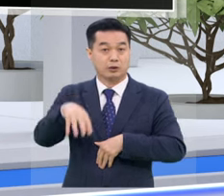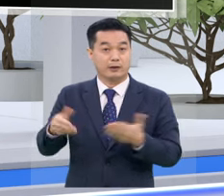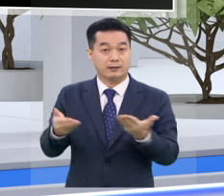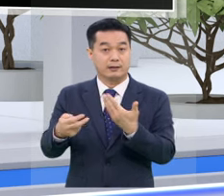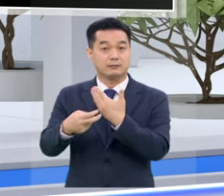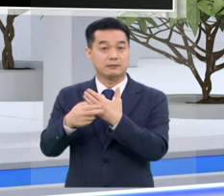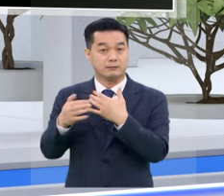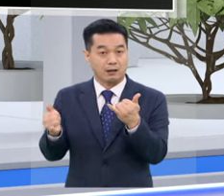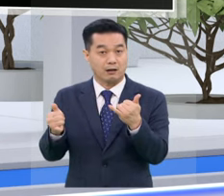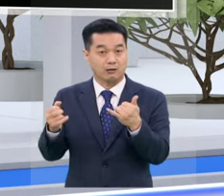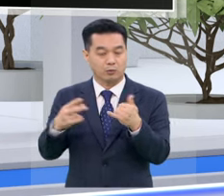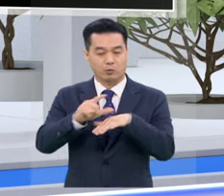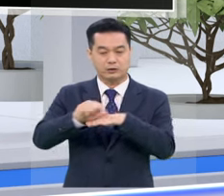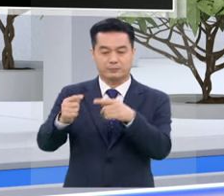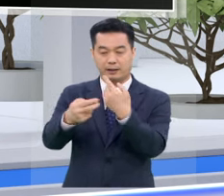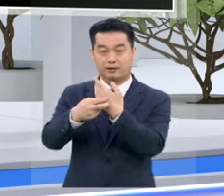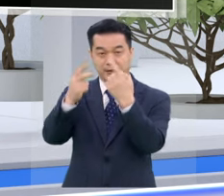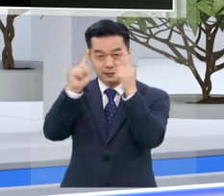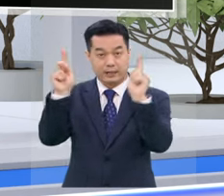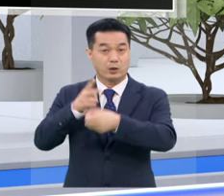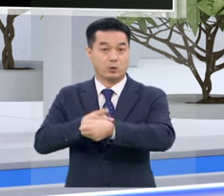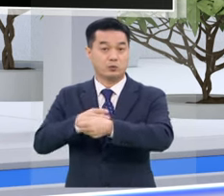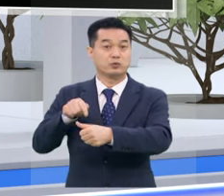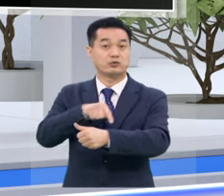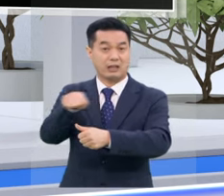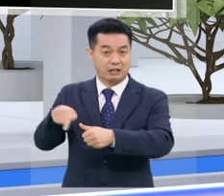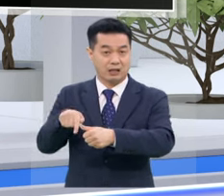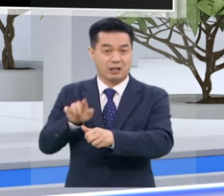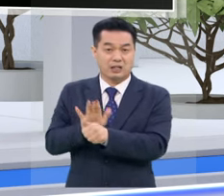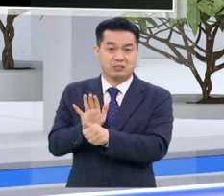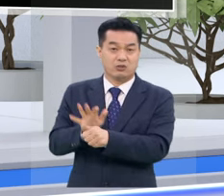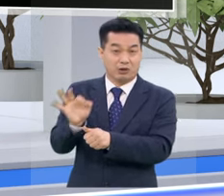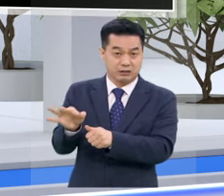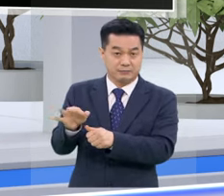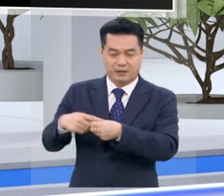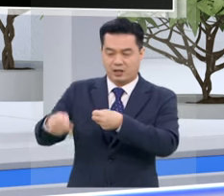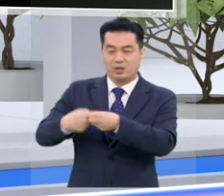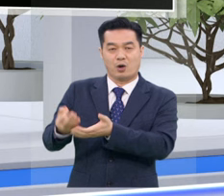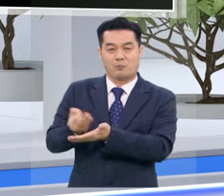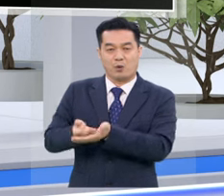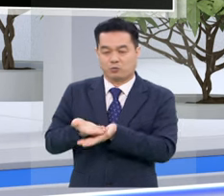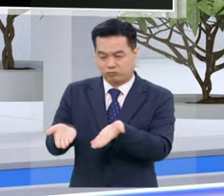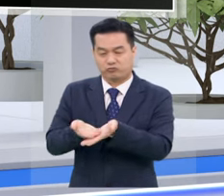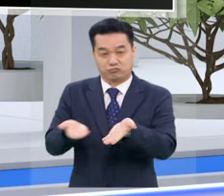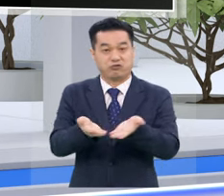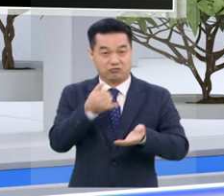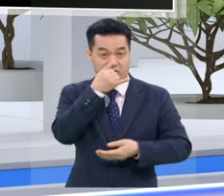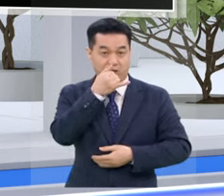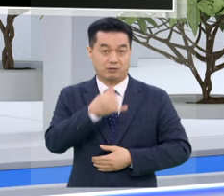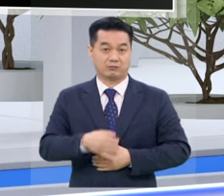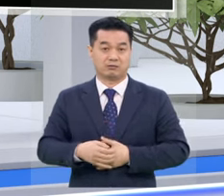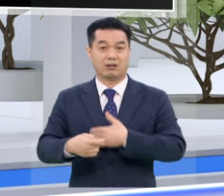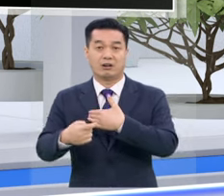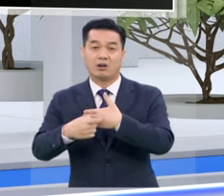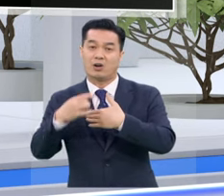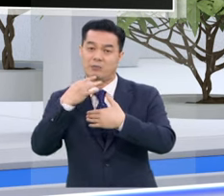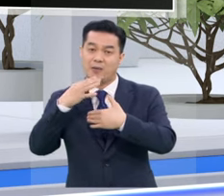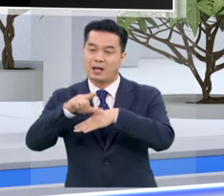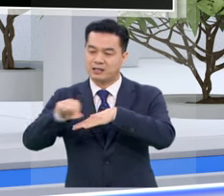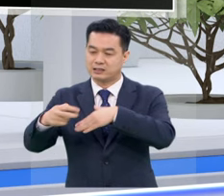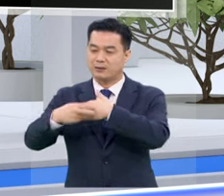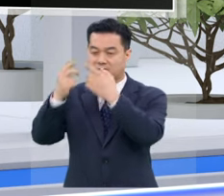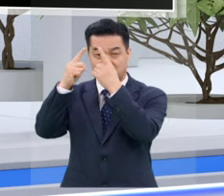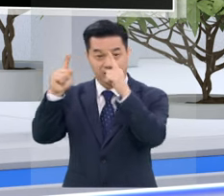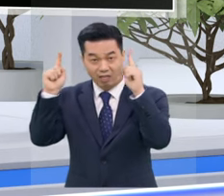의사 즉 지방의대 교수들에게 지원금을 통해 연봉을 감당하고 있습니다 결국 문희만